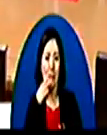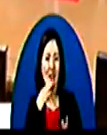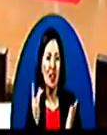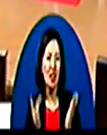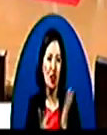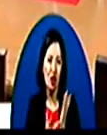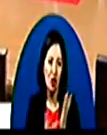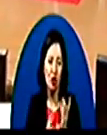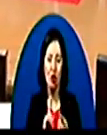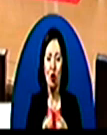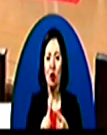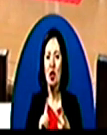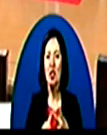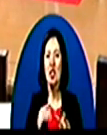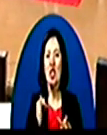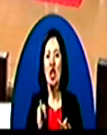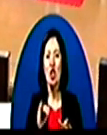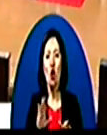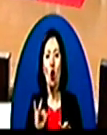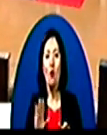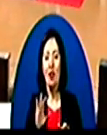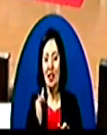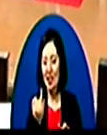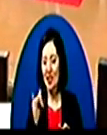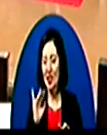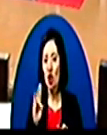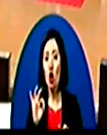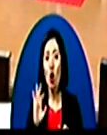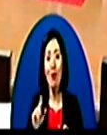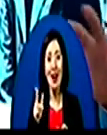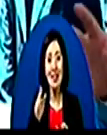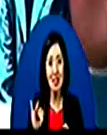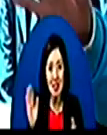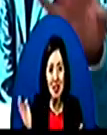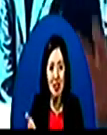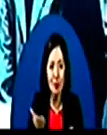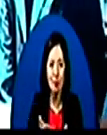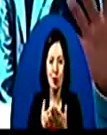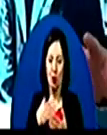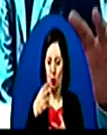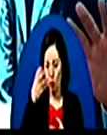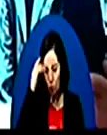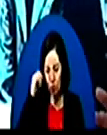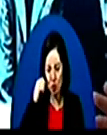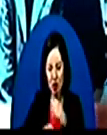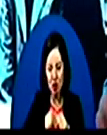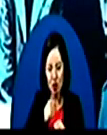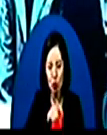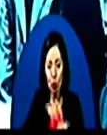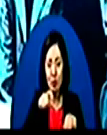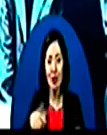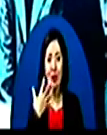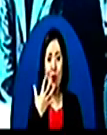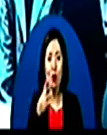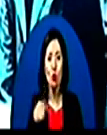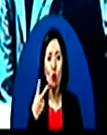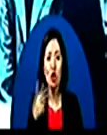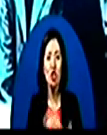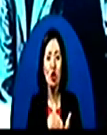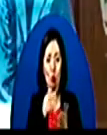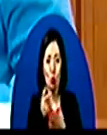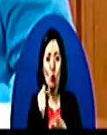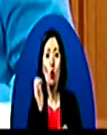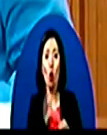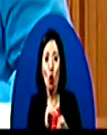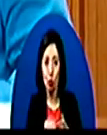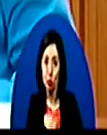инновацийн салбарыг дэмжих чиглэлээр төрөөс сүүлийн 1 жил гарын хугацаанд 5.2 тэрбум төгрөгийн хөрөнгө оруулалтыг хийсэн байна. Цаашид